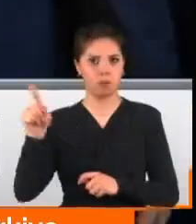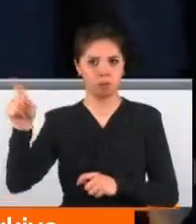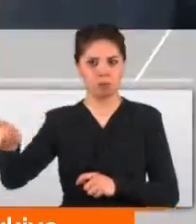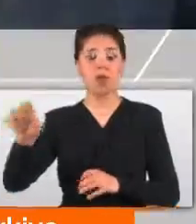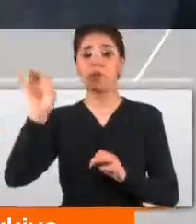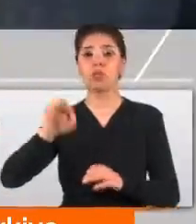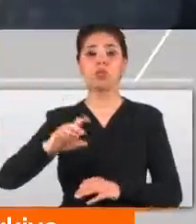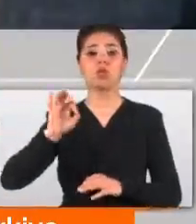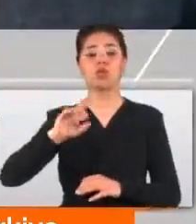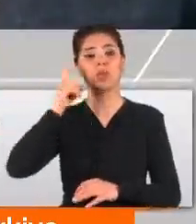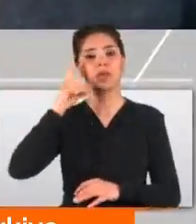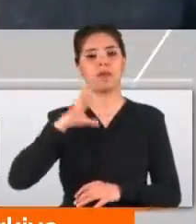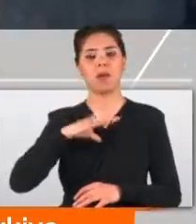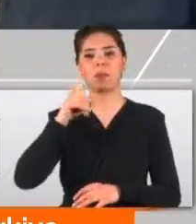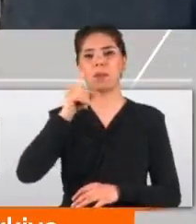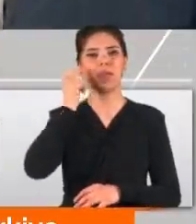gündeme geldi. Sanki bir el